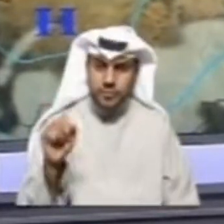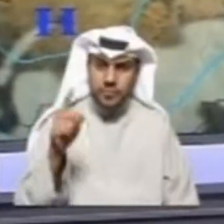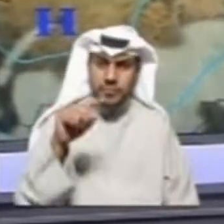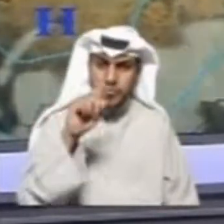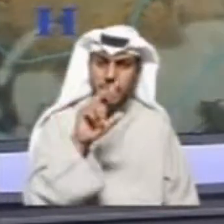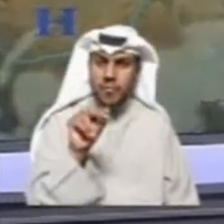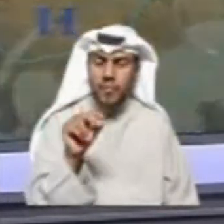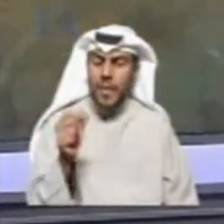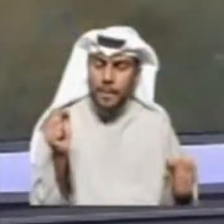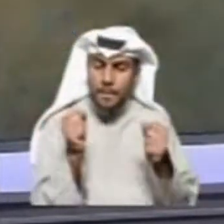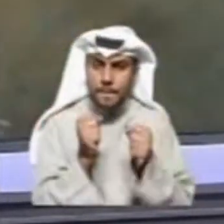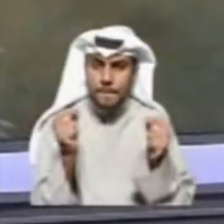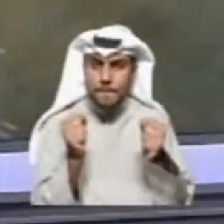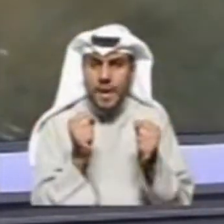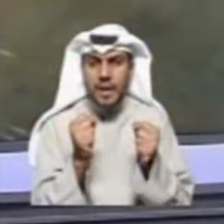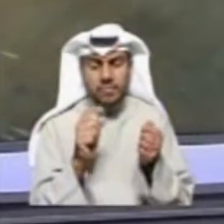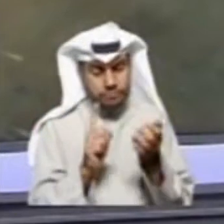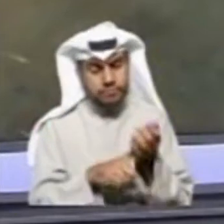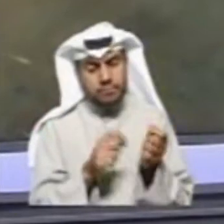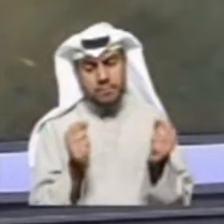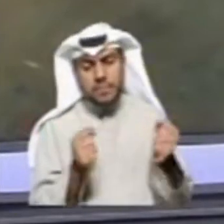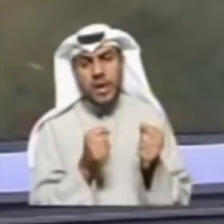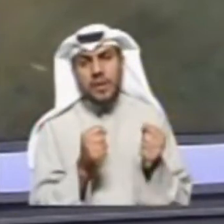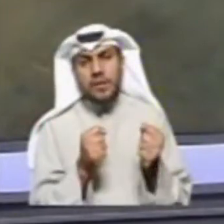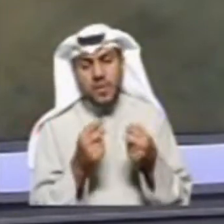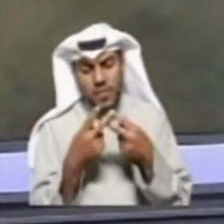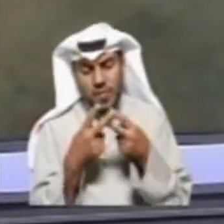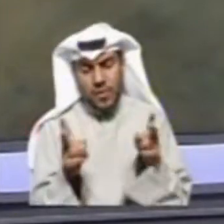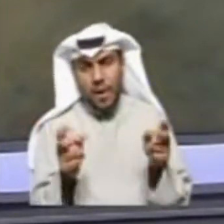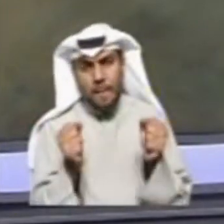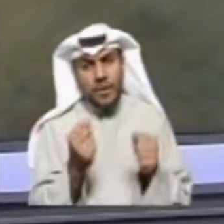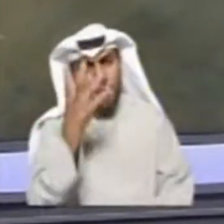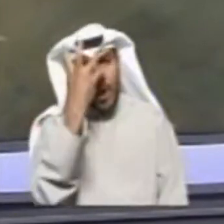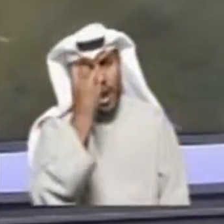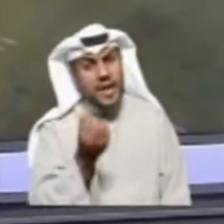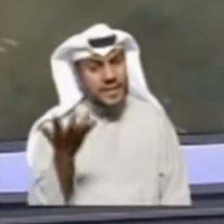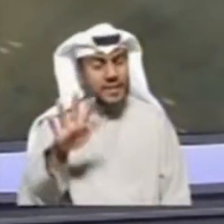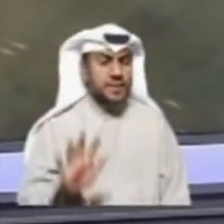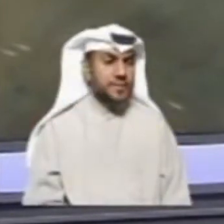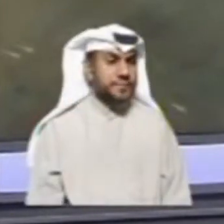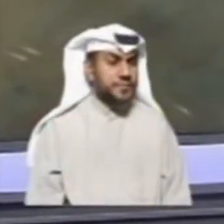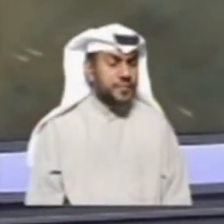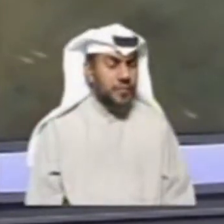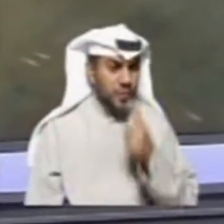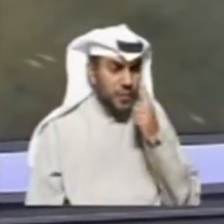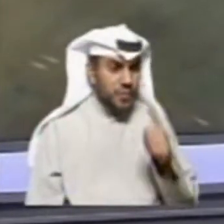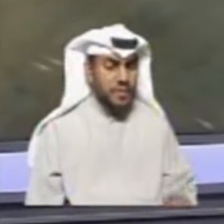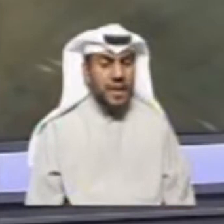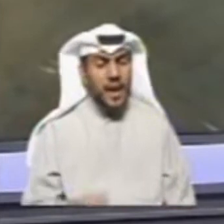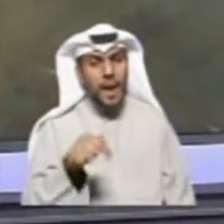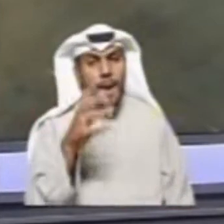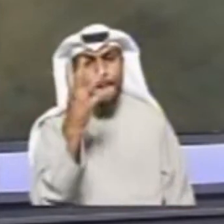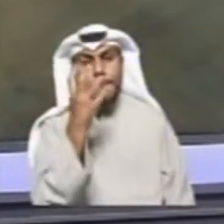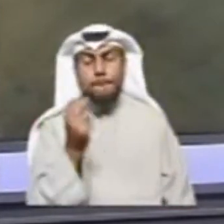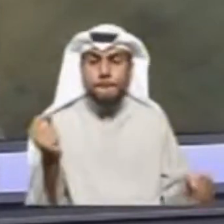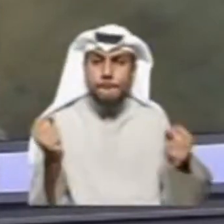القادمة. الأجواء راح تكون أجواء شتوية باردة خاصة في فترات الليل. الأجواء المتوقعة في منتصف هذه الليلة أجواء باردة في